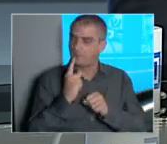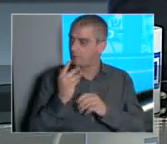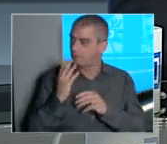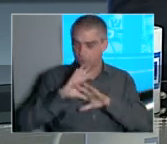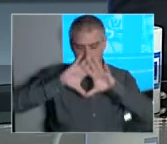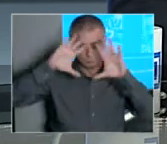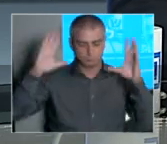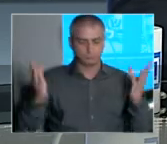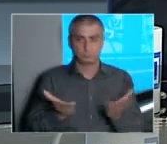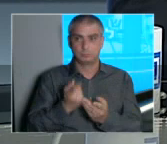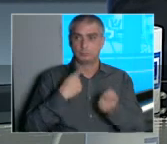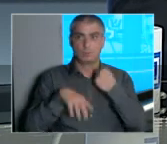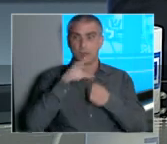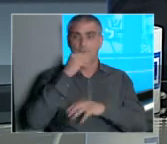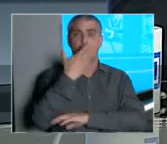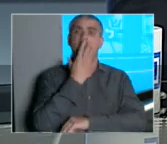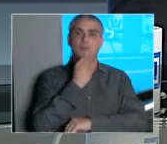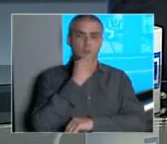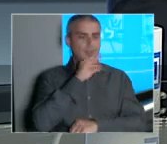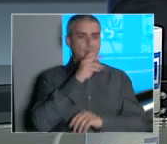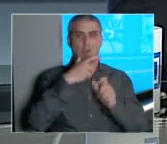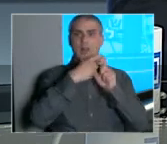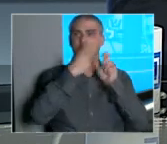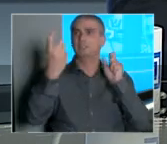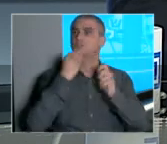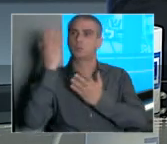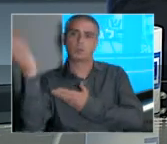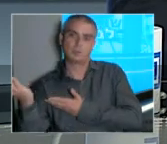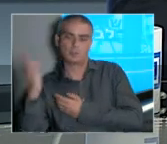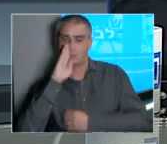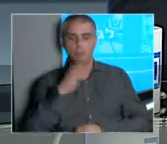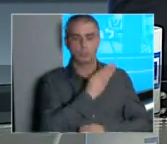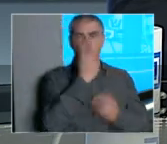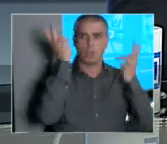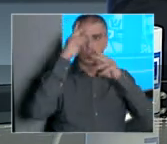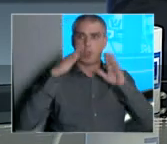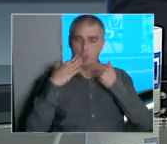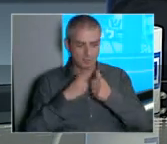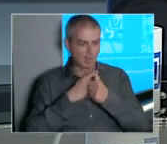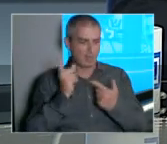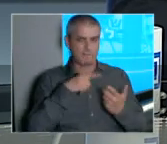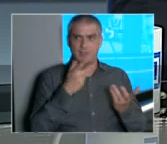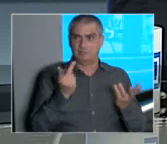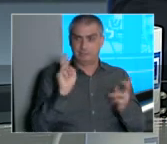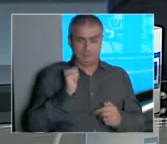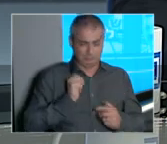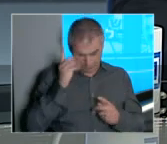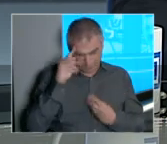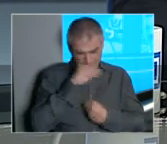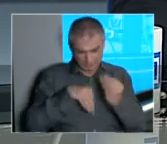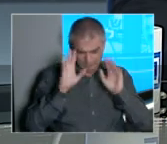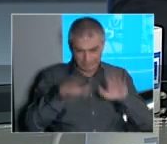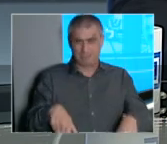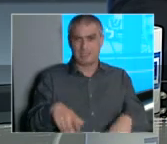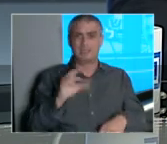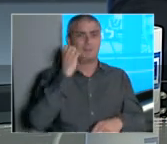יש מכלול. תדע, במקום לדבר על מדינה יהודית, דיברו לך על גשר יהודית, ואת זיגזג במתווה הכותל. ובגיוס שכבר יכלו להסתדר, אנחנו יודעים את זה שיכלו